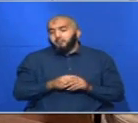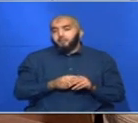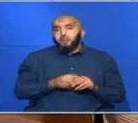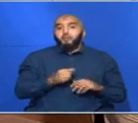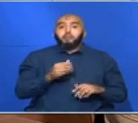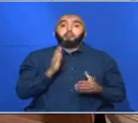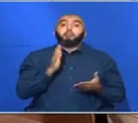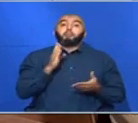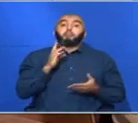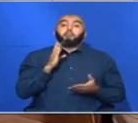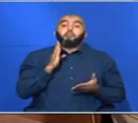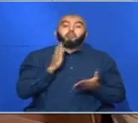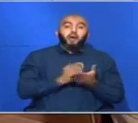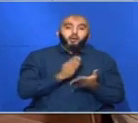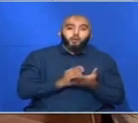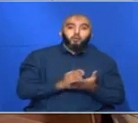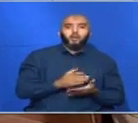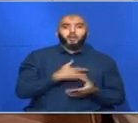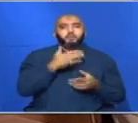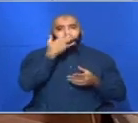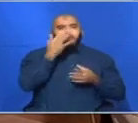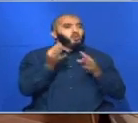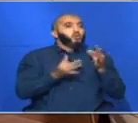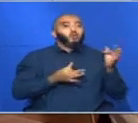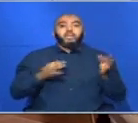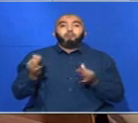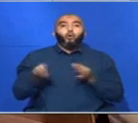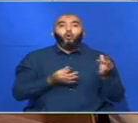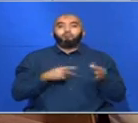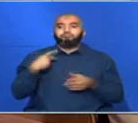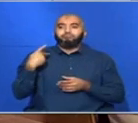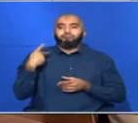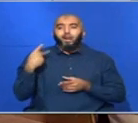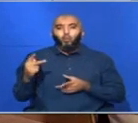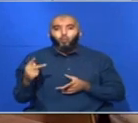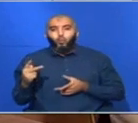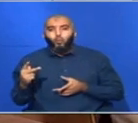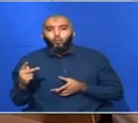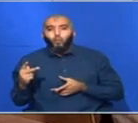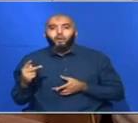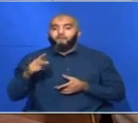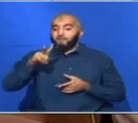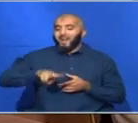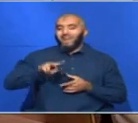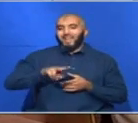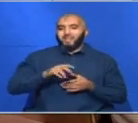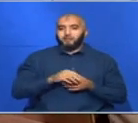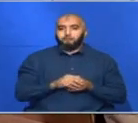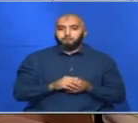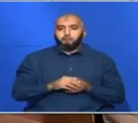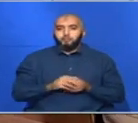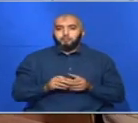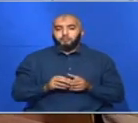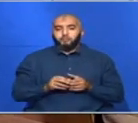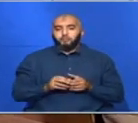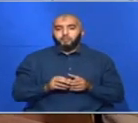في الانسان تتحرك ولذلكم ورجل ذكر الله خالي اي من